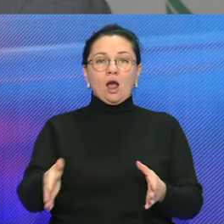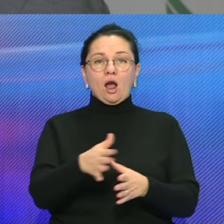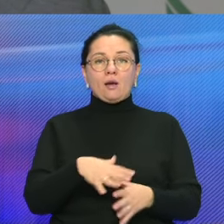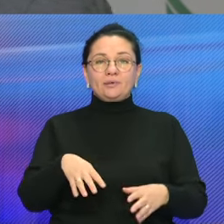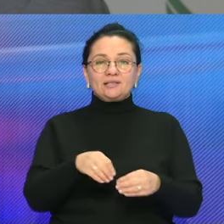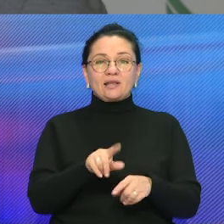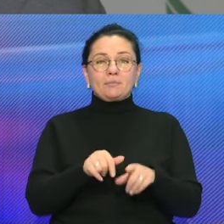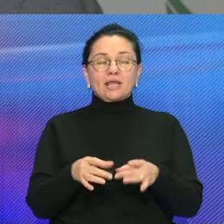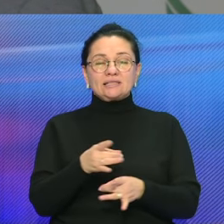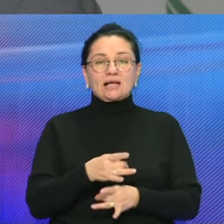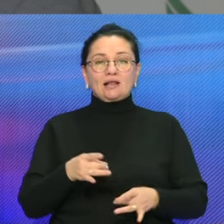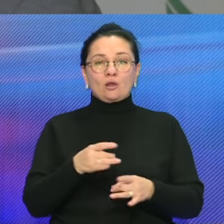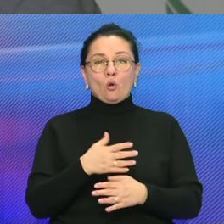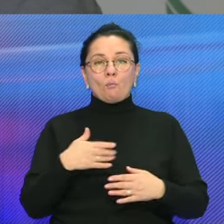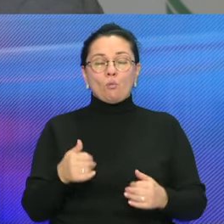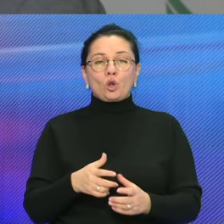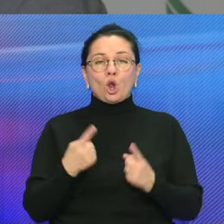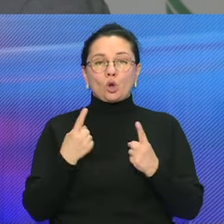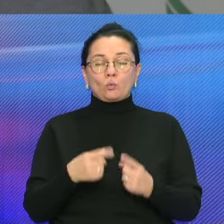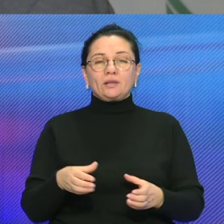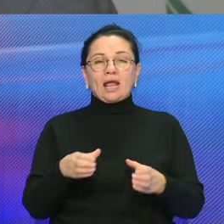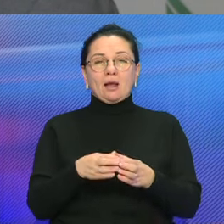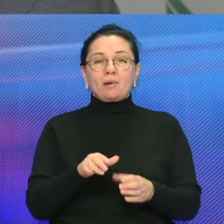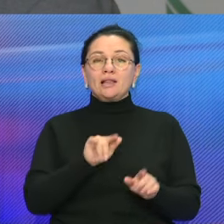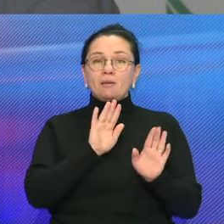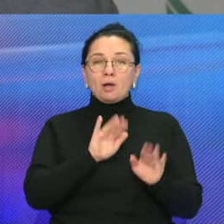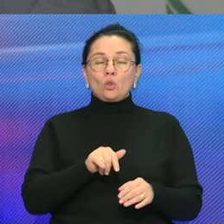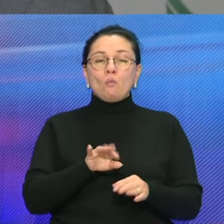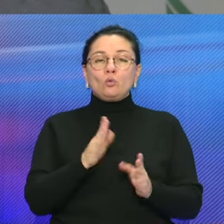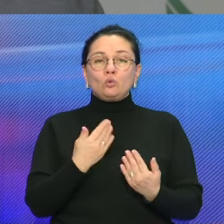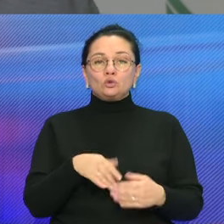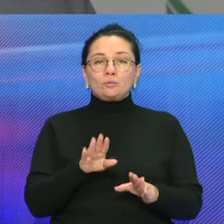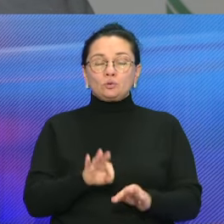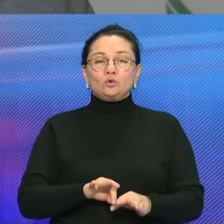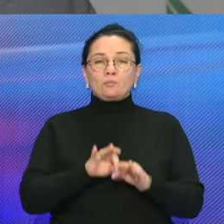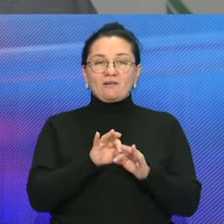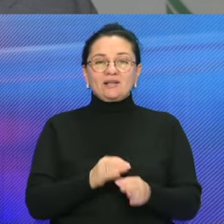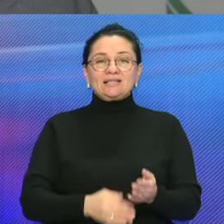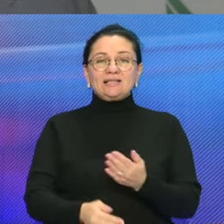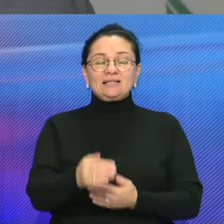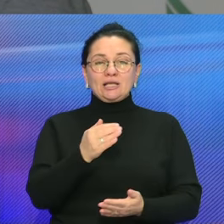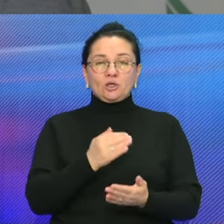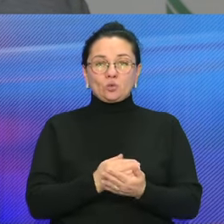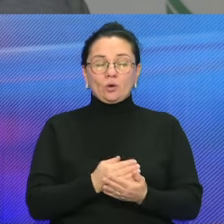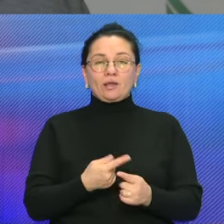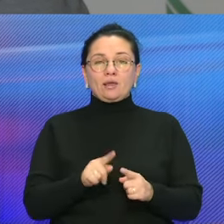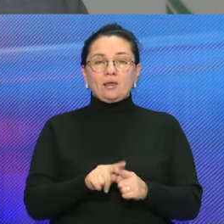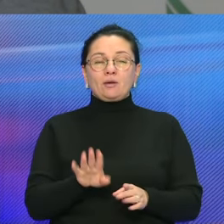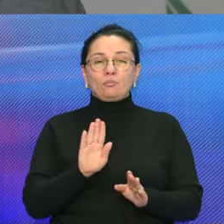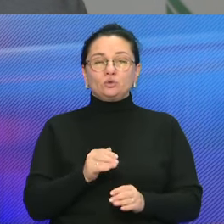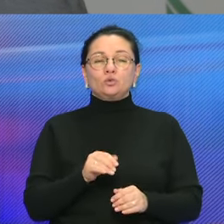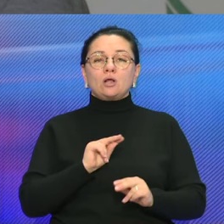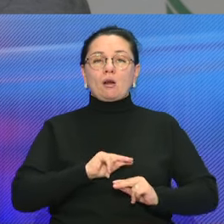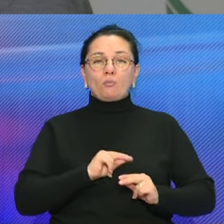более крупные, скажем, команды, и там уже пройдут подведение итогов, защита, будут работать наши экспертные